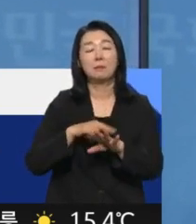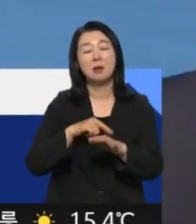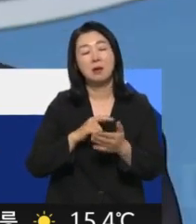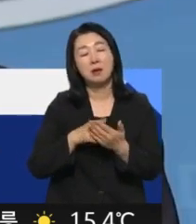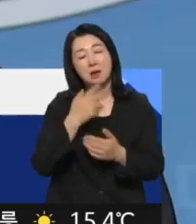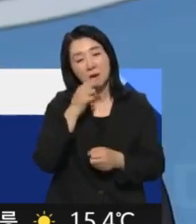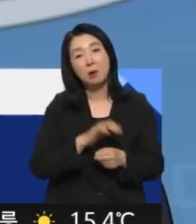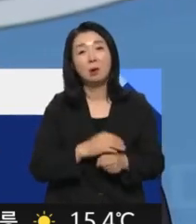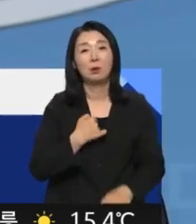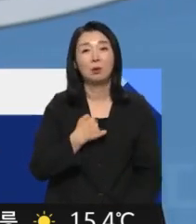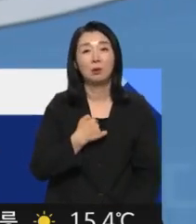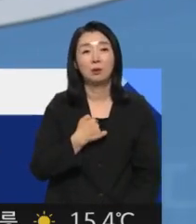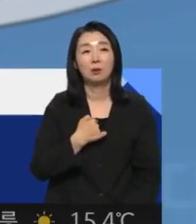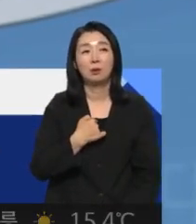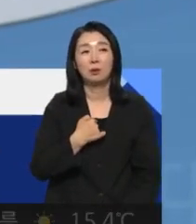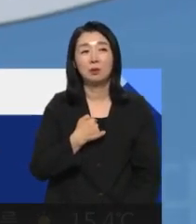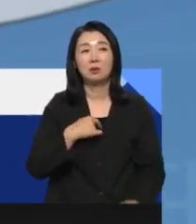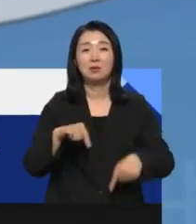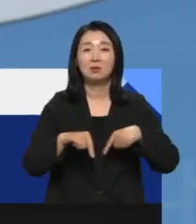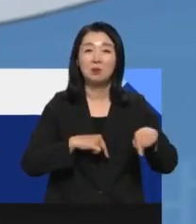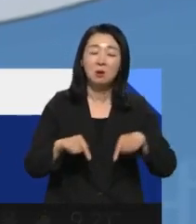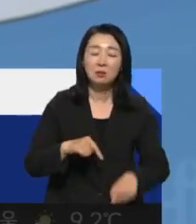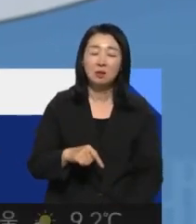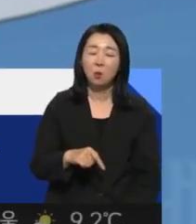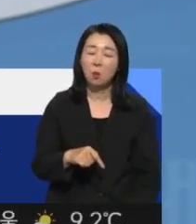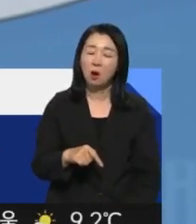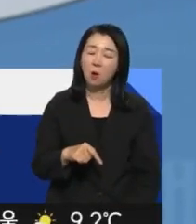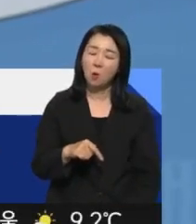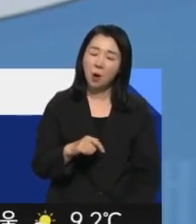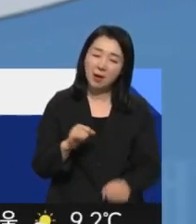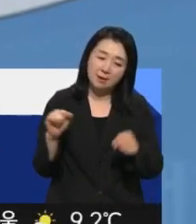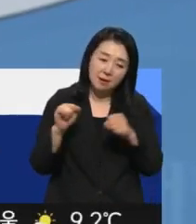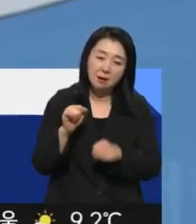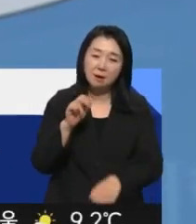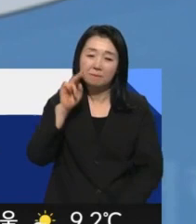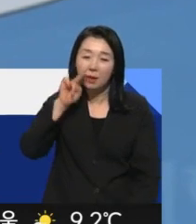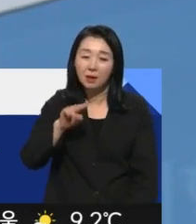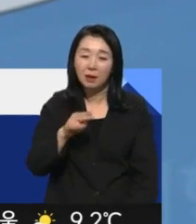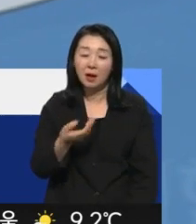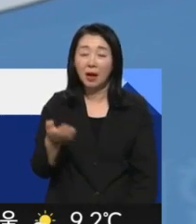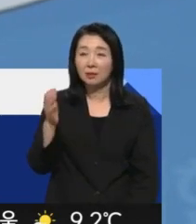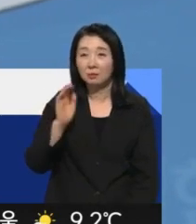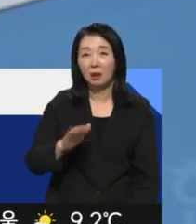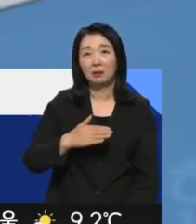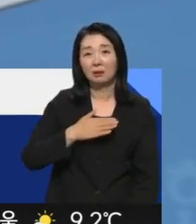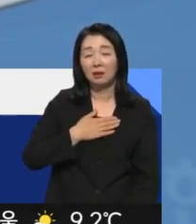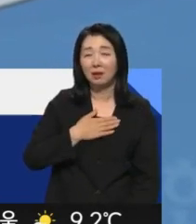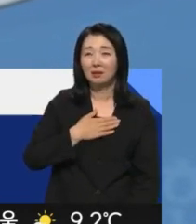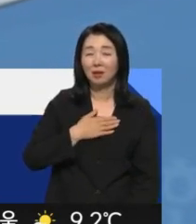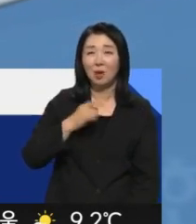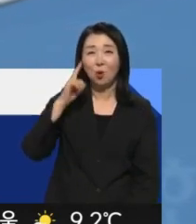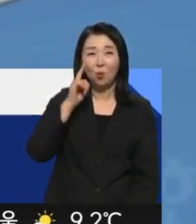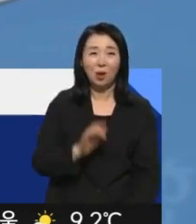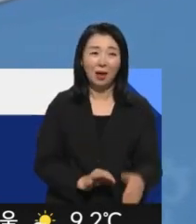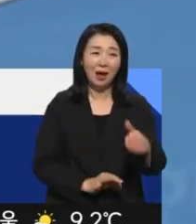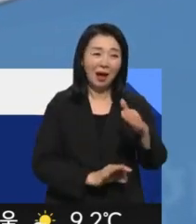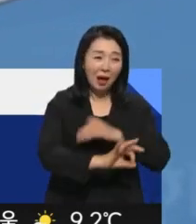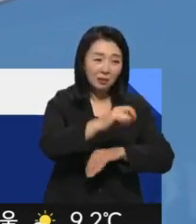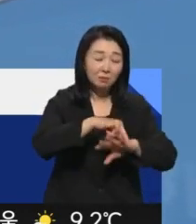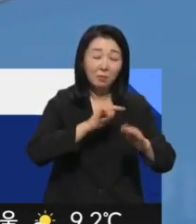심정이었습니다. 정치가 아무리 냉혹하고 비정하다고 하더라도 어떻게 이렇게 조변석게 할 수